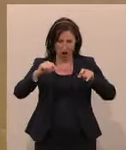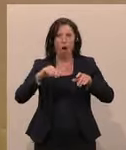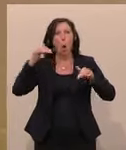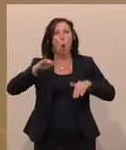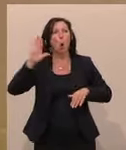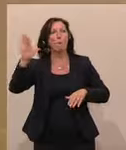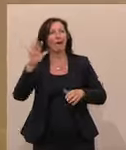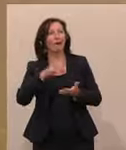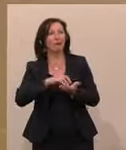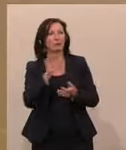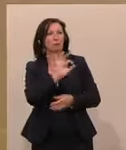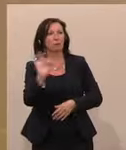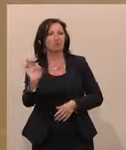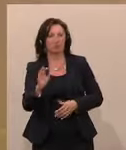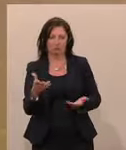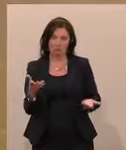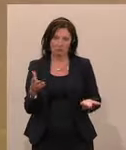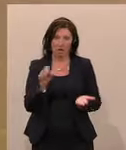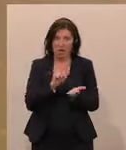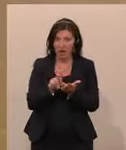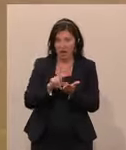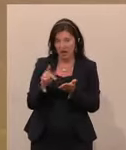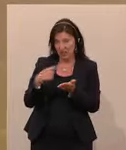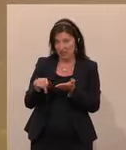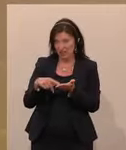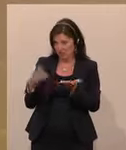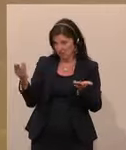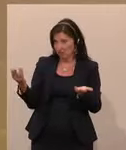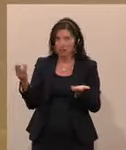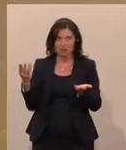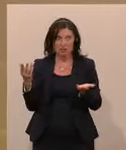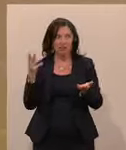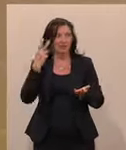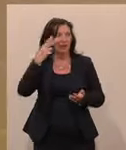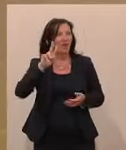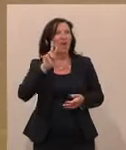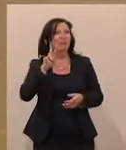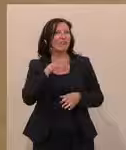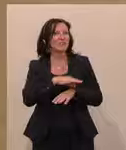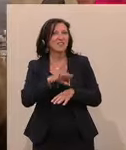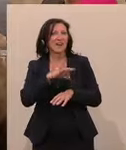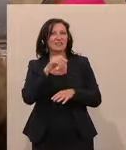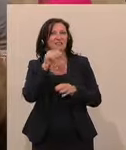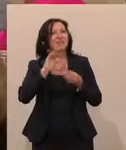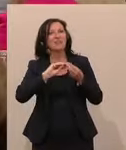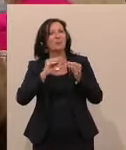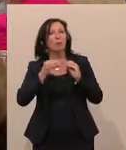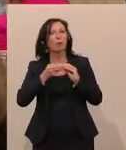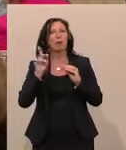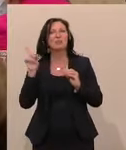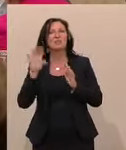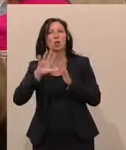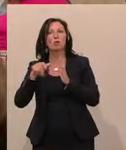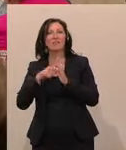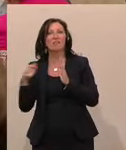besten. Sie kennen das Rattengedicht, das Sie gehört haben. Und Herr Vizekanzler, das Problem ist nicht, dass Sie dann die Konsequenz ziehen. Das Problem ist, dass